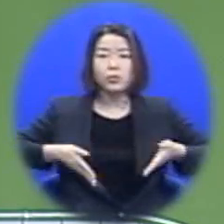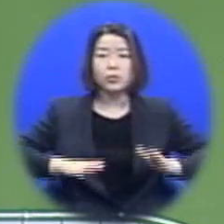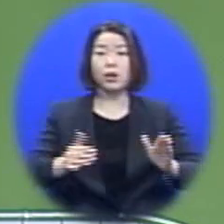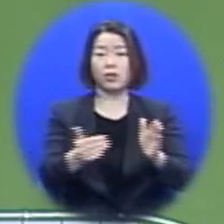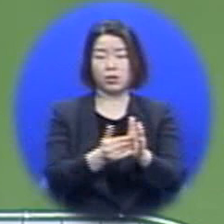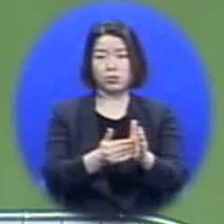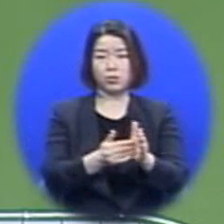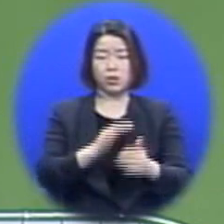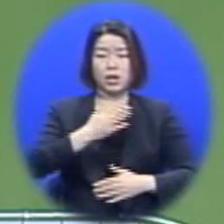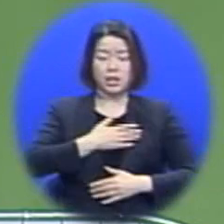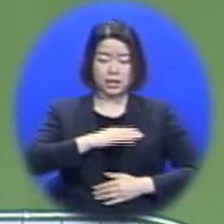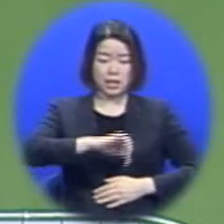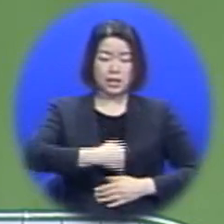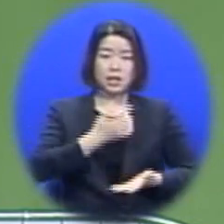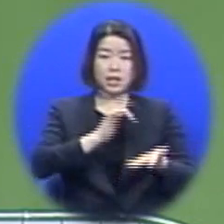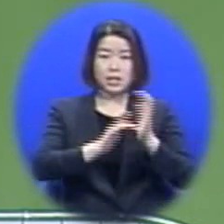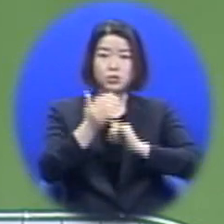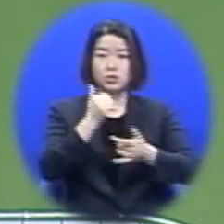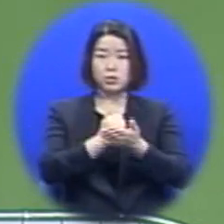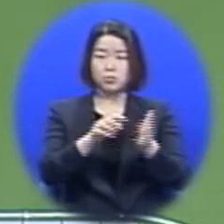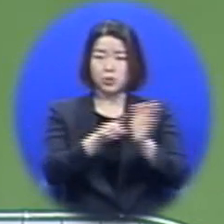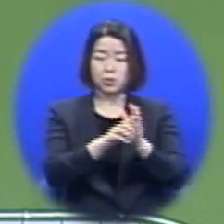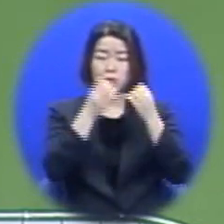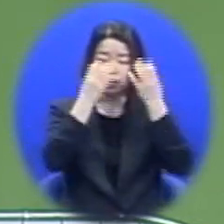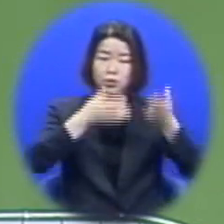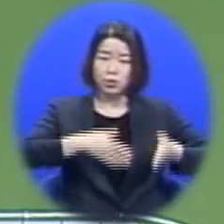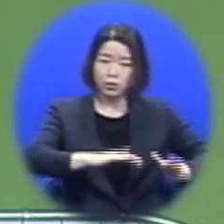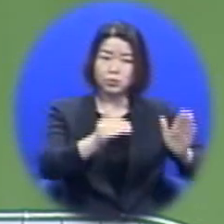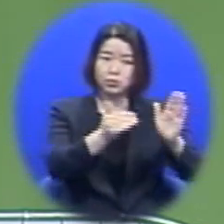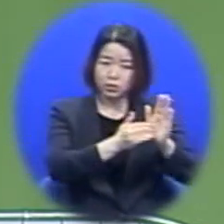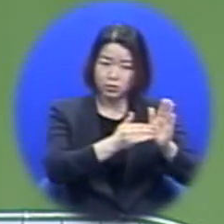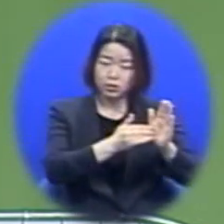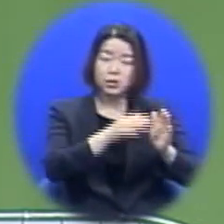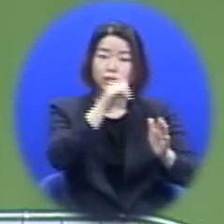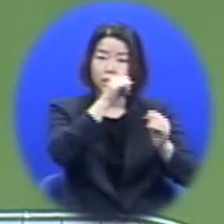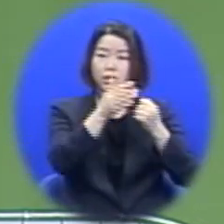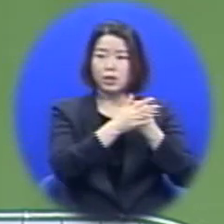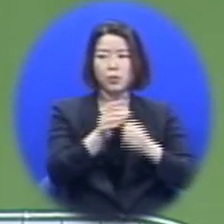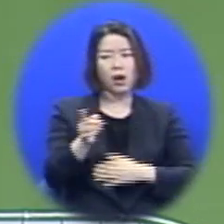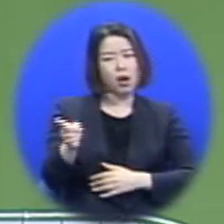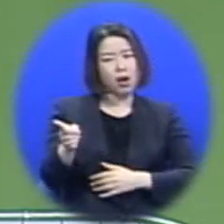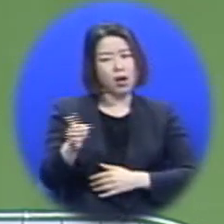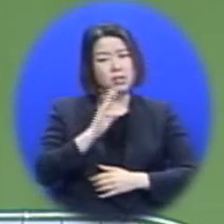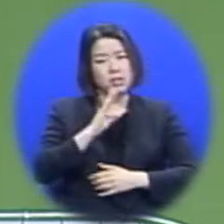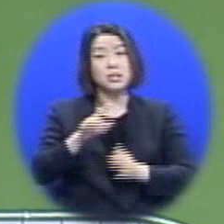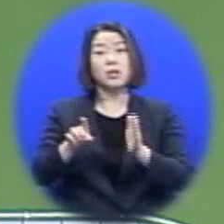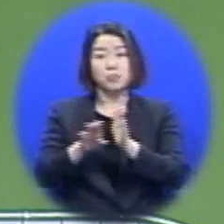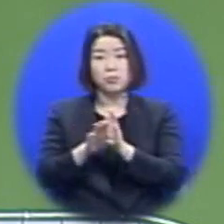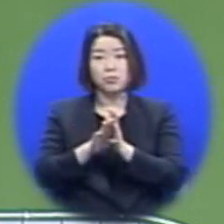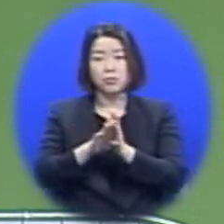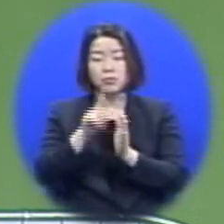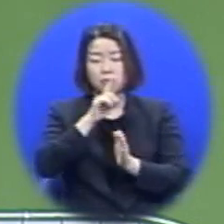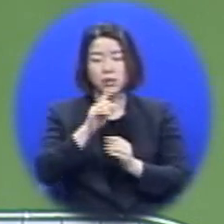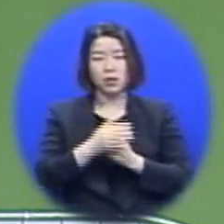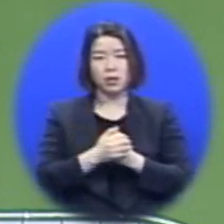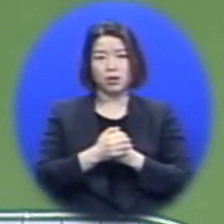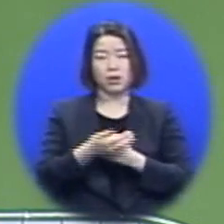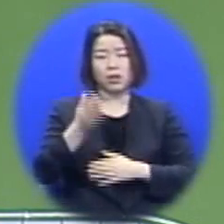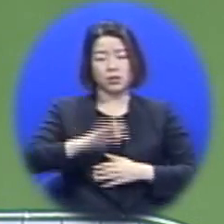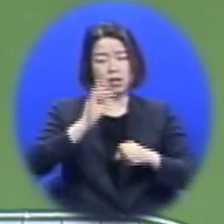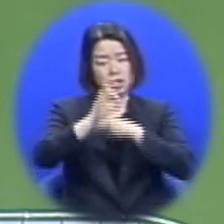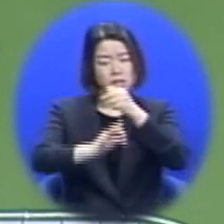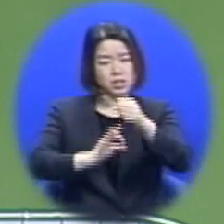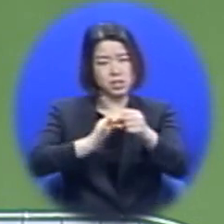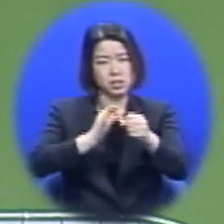믿고 거듭났으니까 알죠. 아, 이 사람이 진짜 믿었구나. 그런데 10년